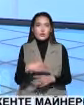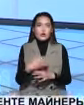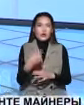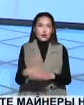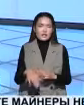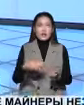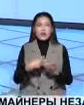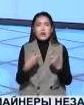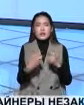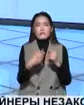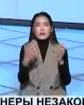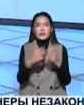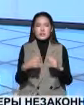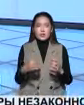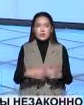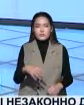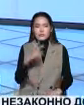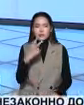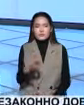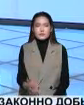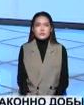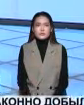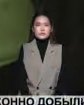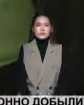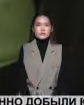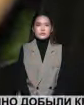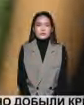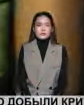сроки. В проблеме разбиралась Анара Нуртазина.